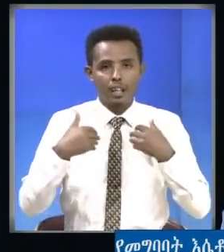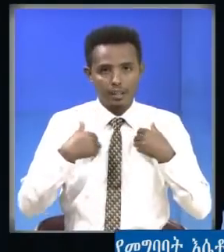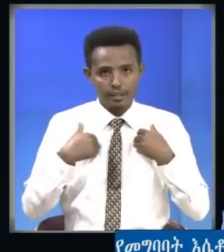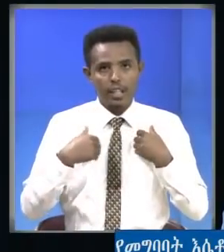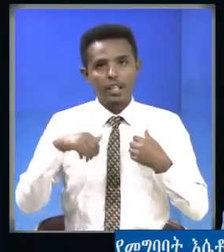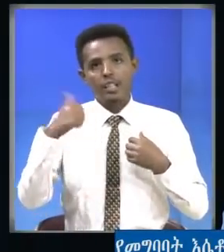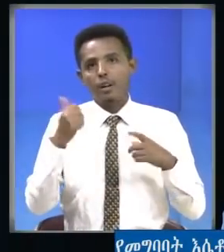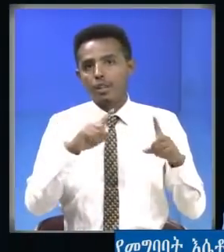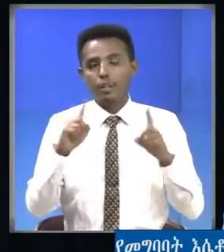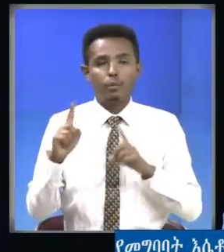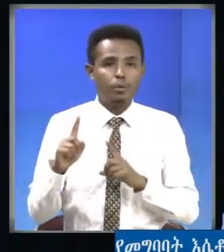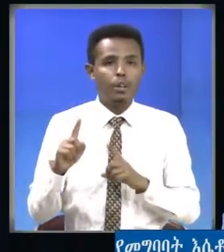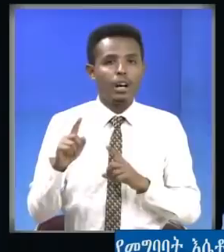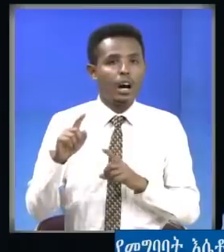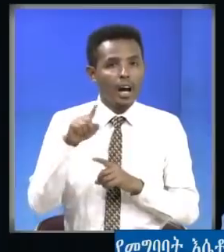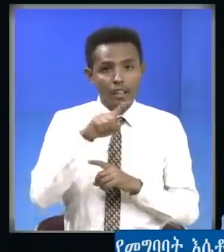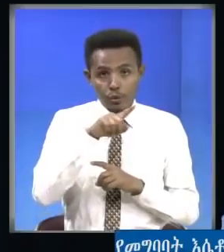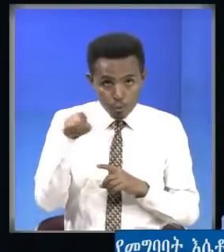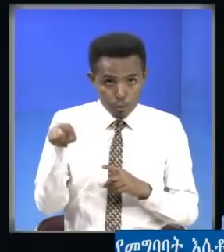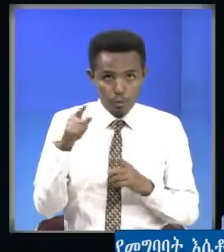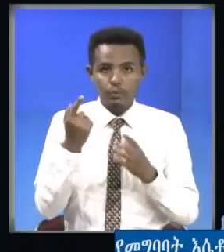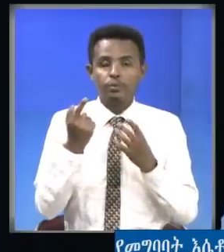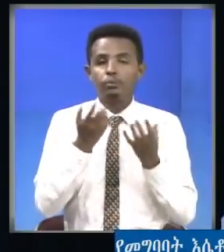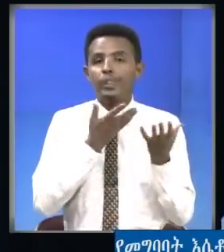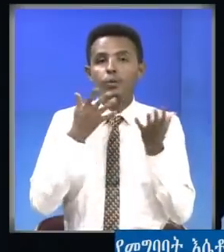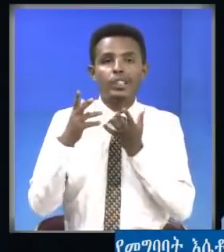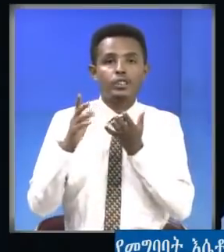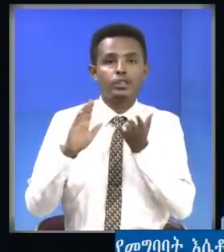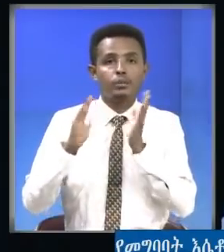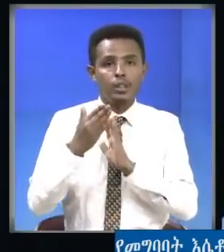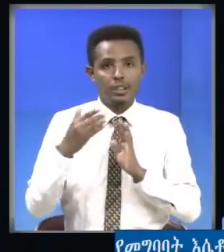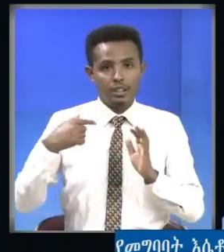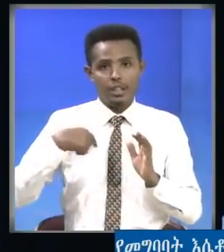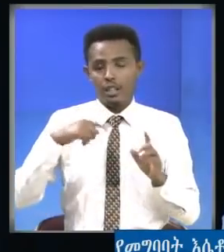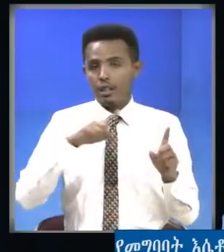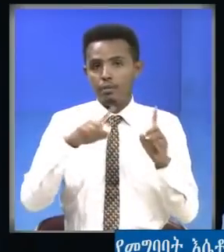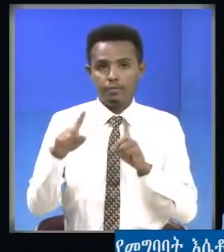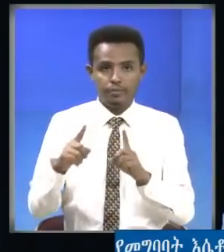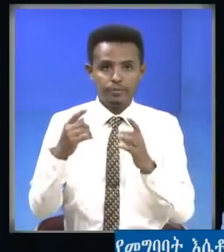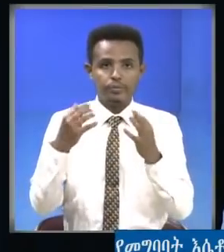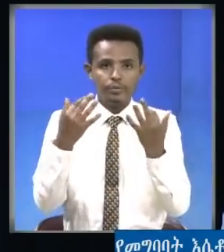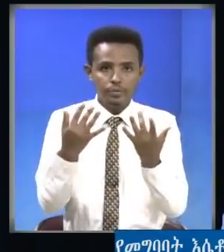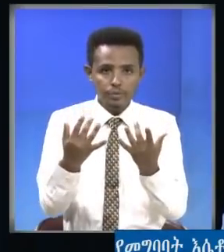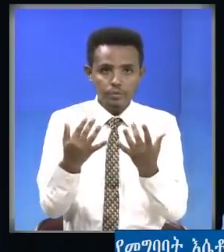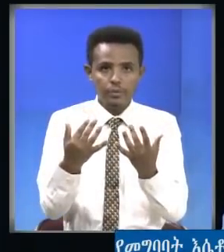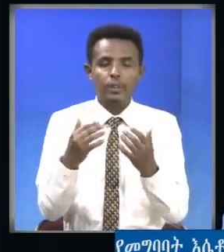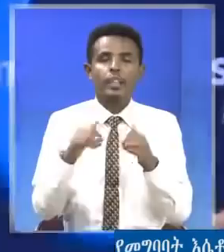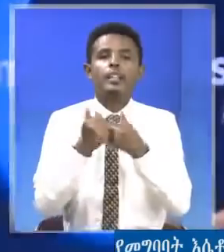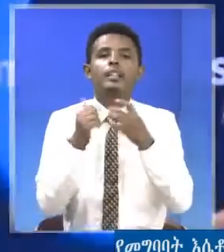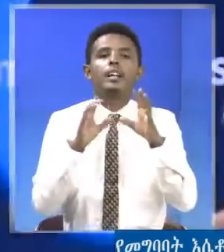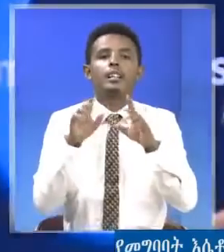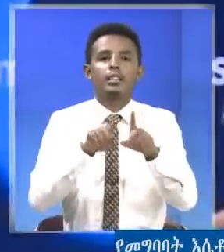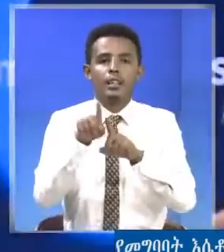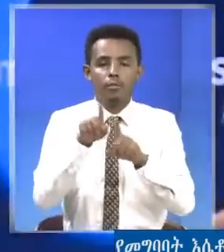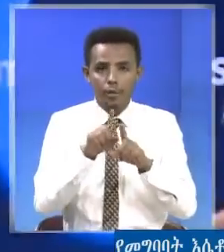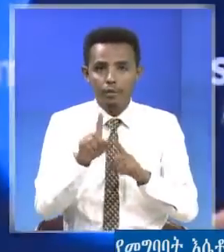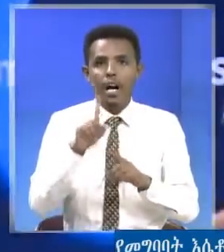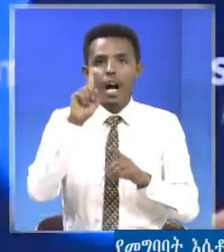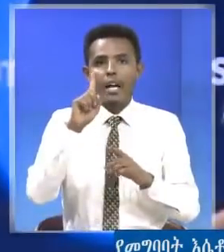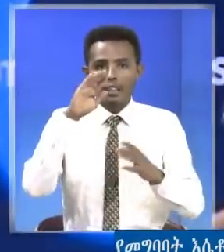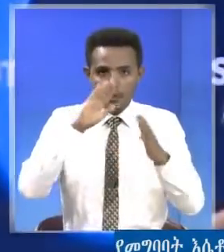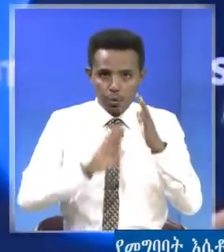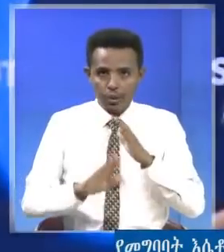ሌላው ደግሞ አይ በቃ ከሌ ሰማዕት ስለሆነ መስዋዕት ስለሚሆን እኔ ደግሞ ሳይጣለሁን እያለ ነው። እንዴት ብለ ታግባባዋለህ? ይሄን አንድ ትውልድ